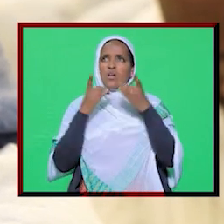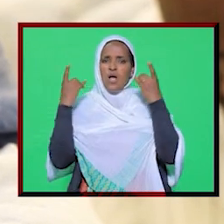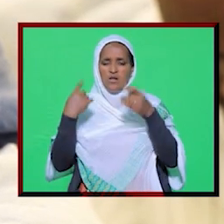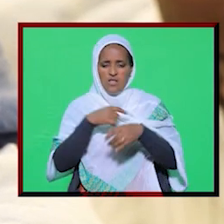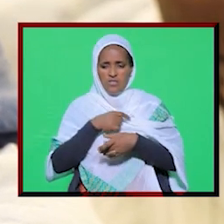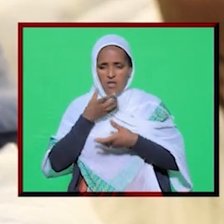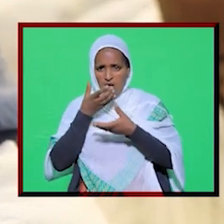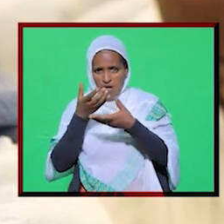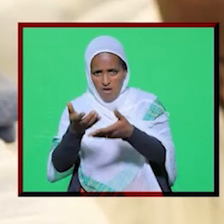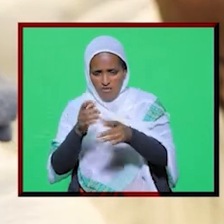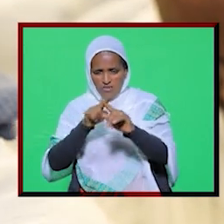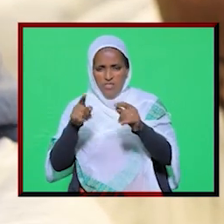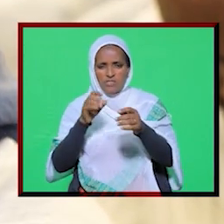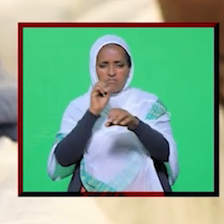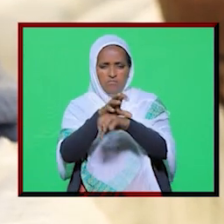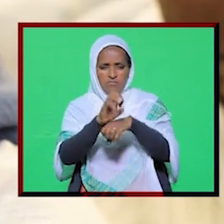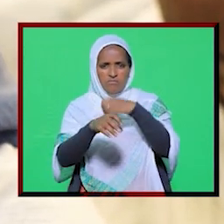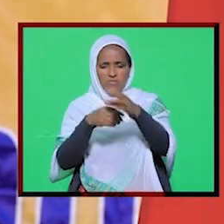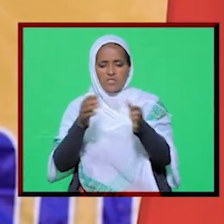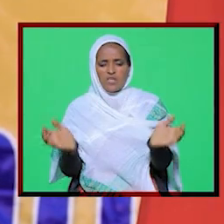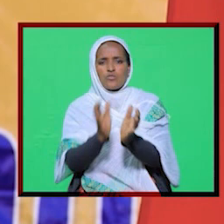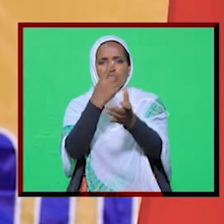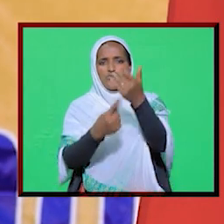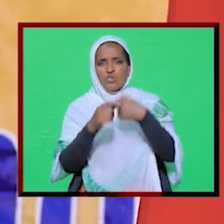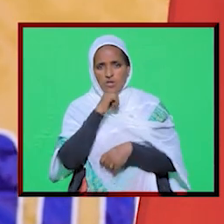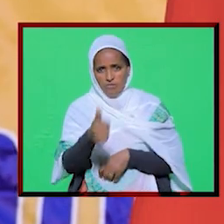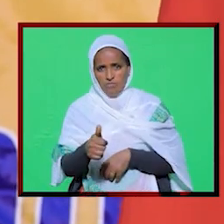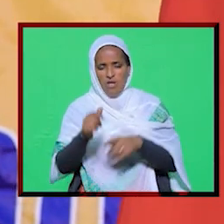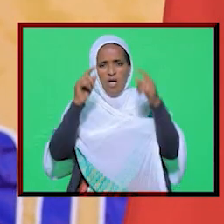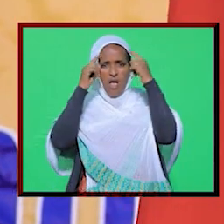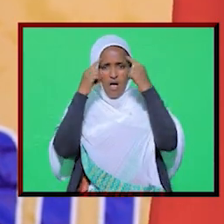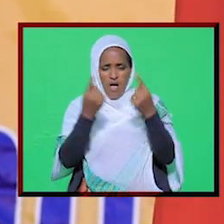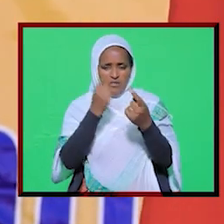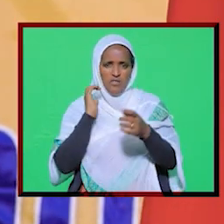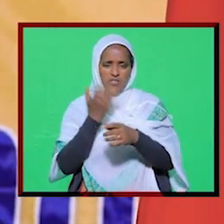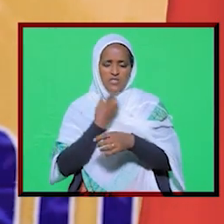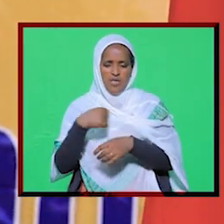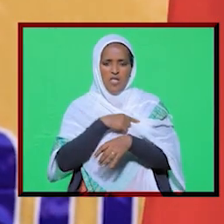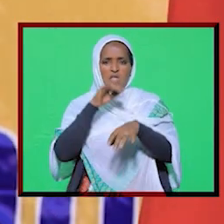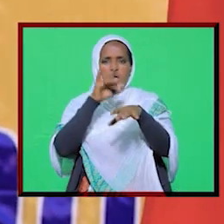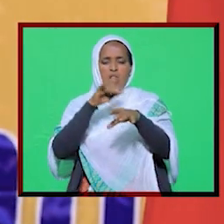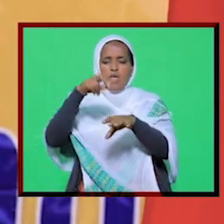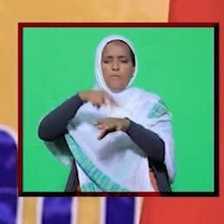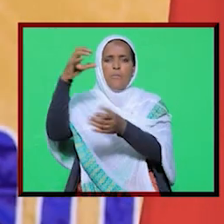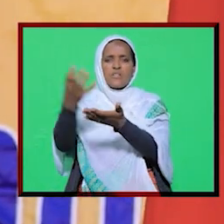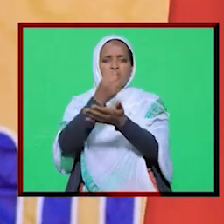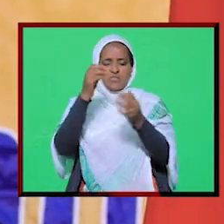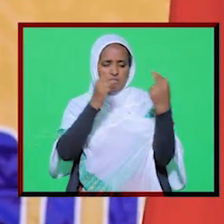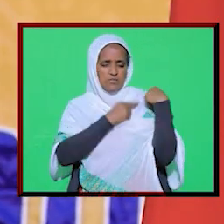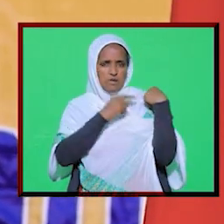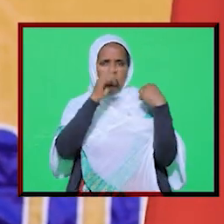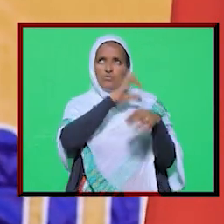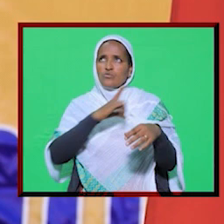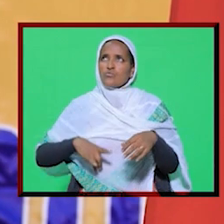ለካህናት የምንናዘዘው ግን እንዲመክሩን እንዲያጽናኑን ብቻ አይደለም፣ ኃጢአታችንን ከኛ ላይ የማንሳት ስልጣን